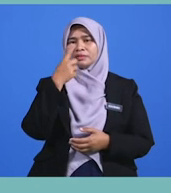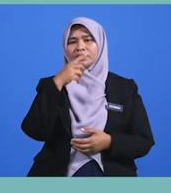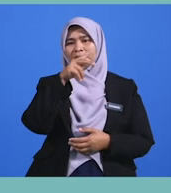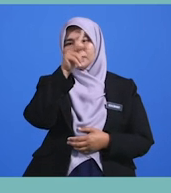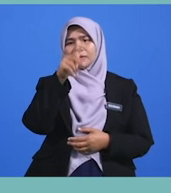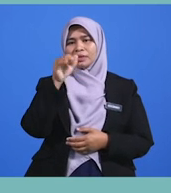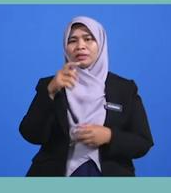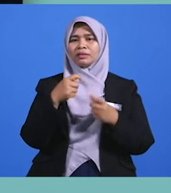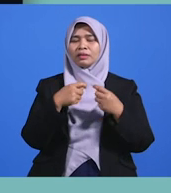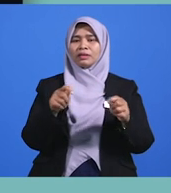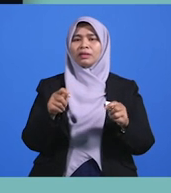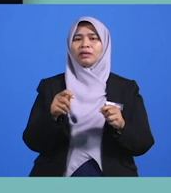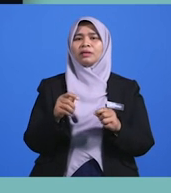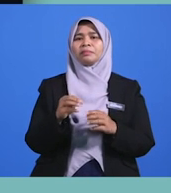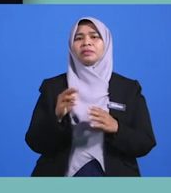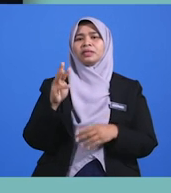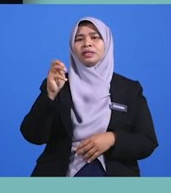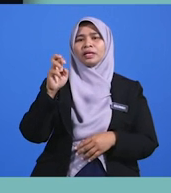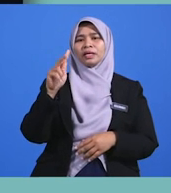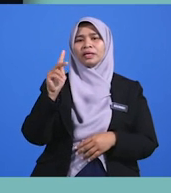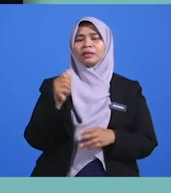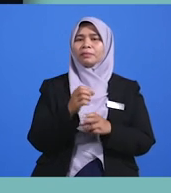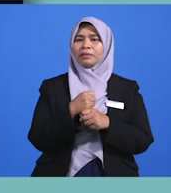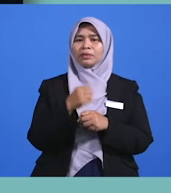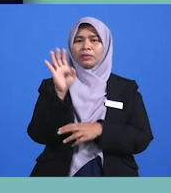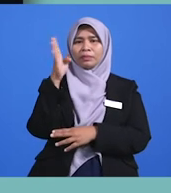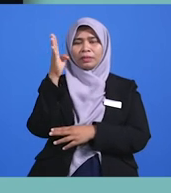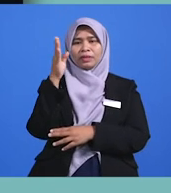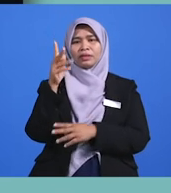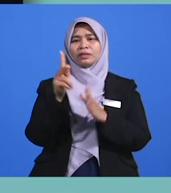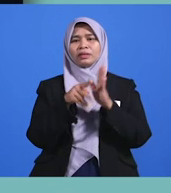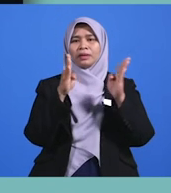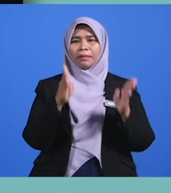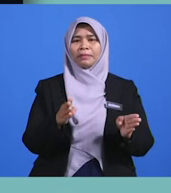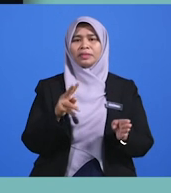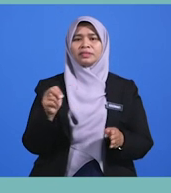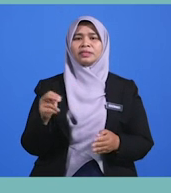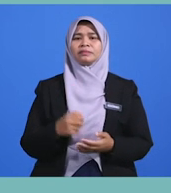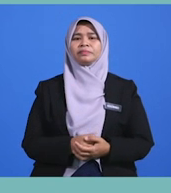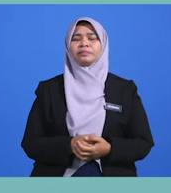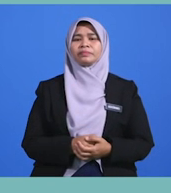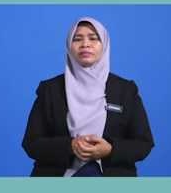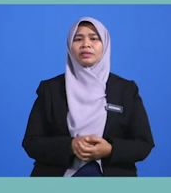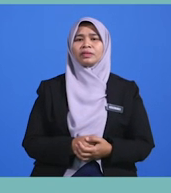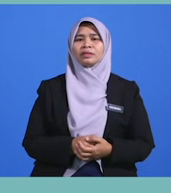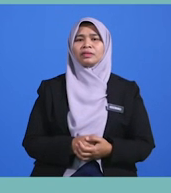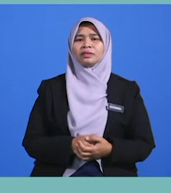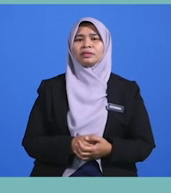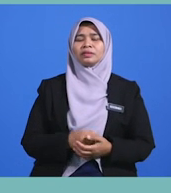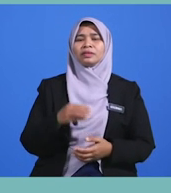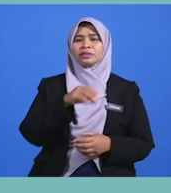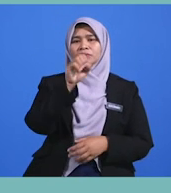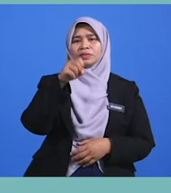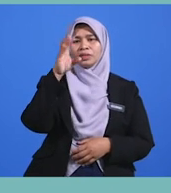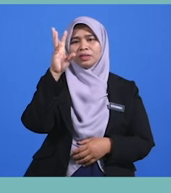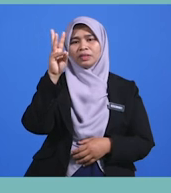mereka bentuk bendera kebangsaan? Encik Muhammad Hamzah, seorang arkitek Kerajaan Johor. Soalan keenam, apakah nama